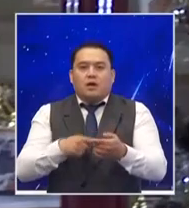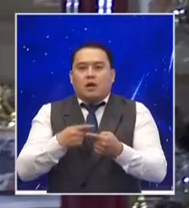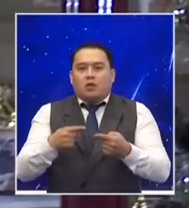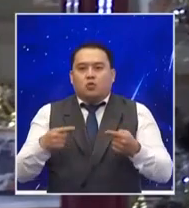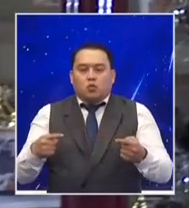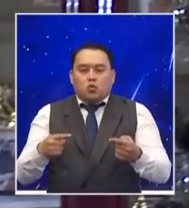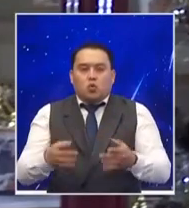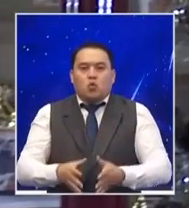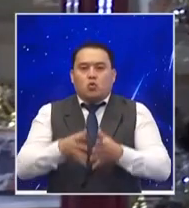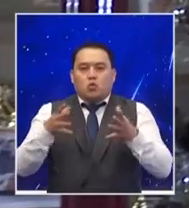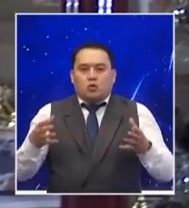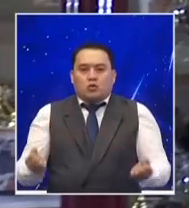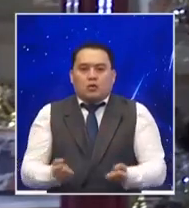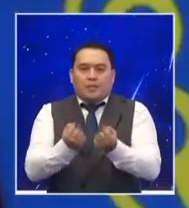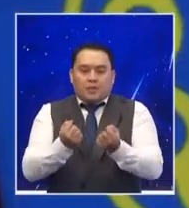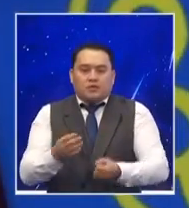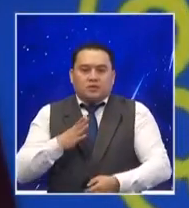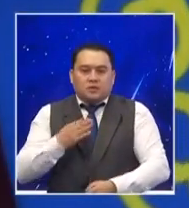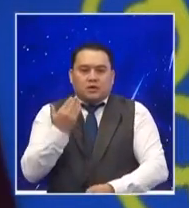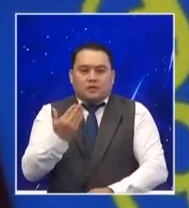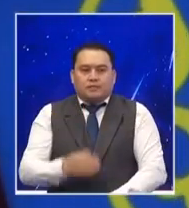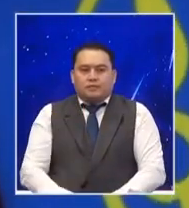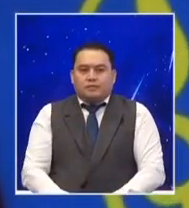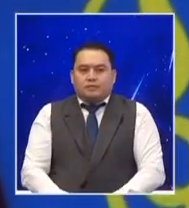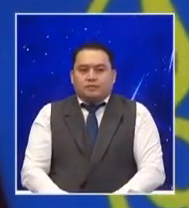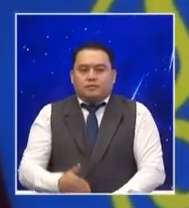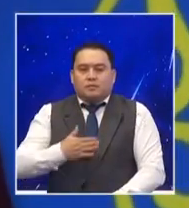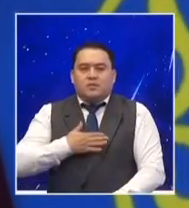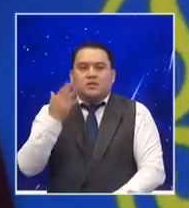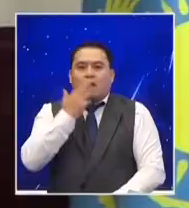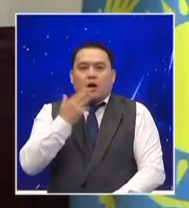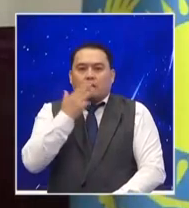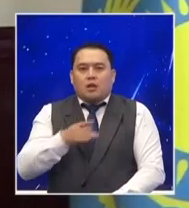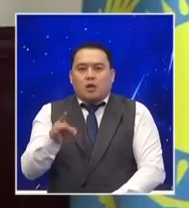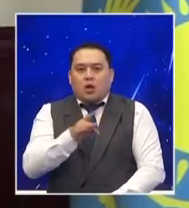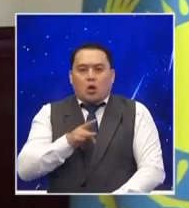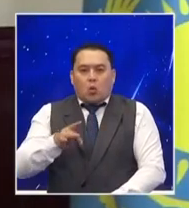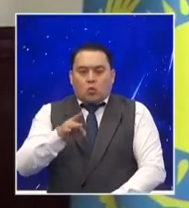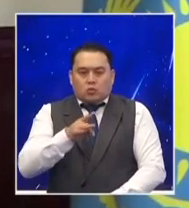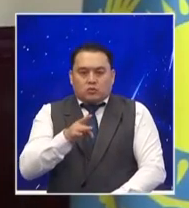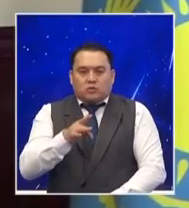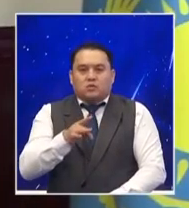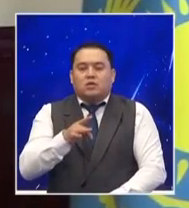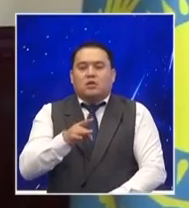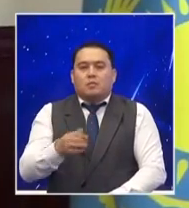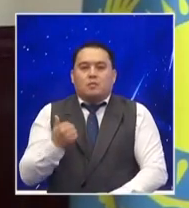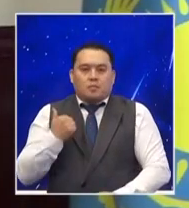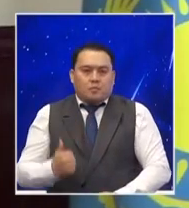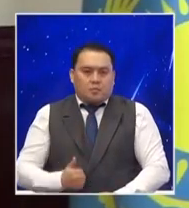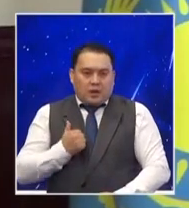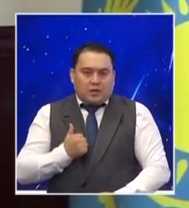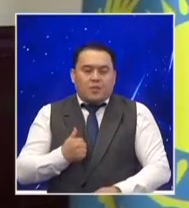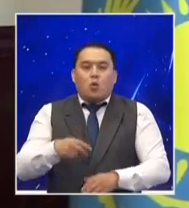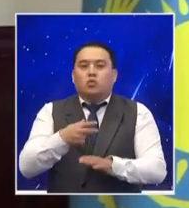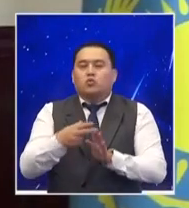қанат жаюына үлкен үлес қосқан азамат. Біз өзіміз Қаратал ауданын мақтанамыз. 18 әуле мекен еткен жер деп айтамыз. Сондай